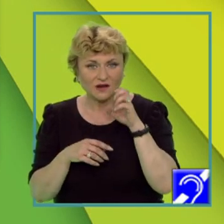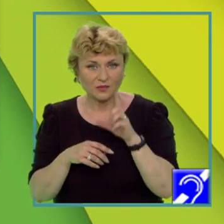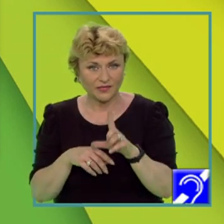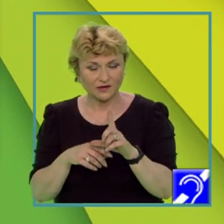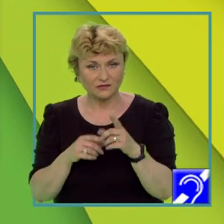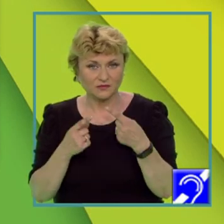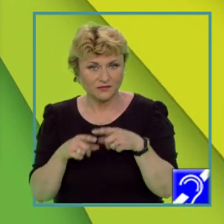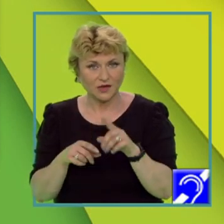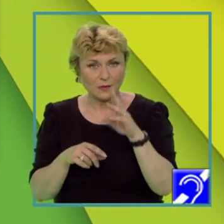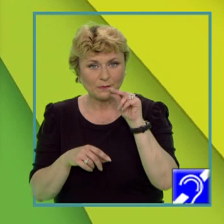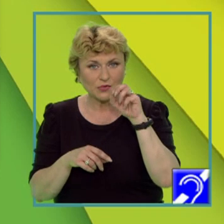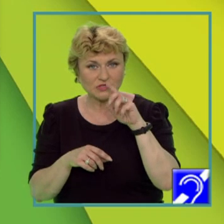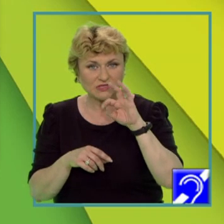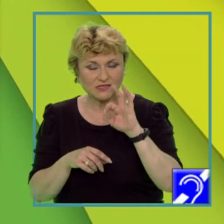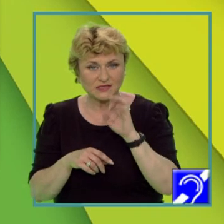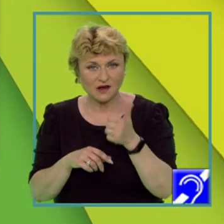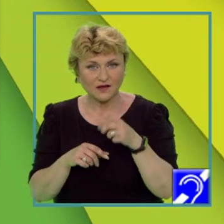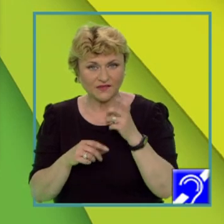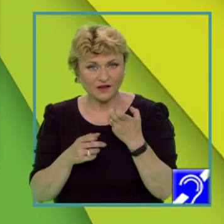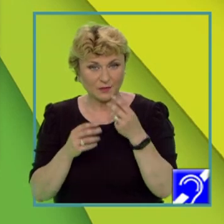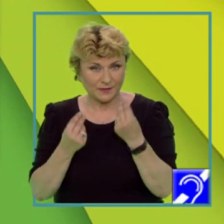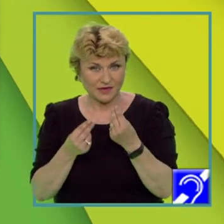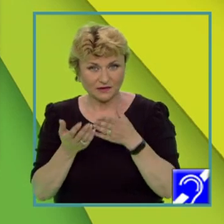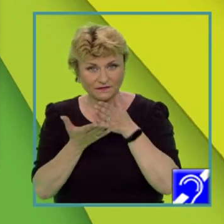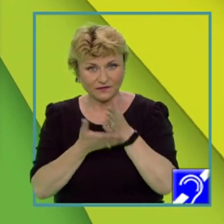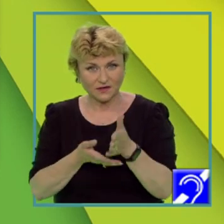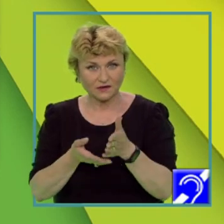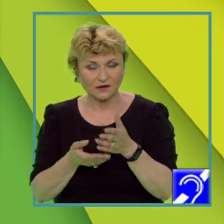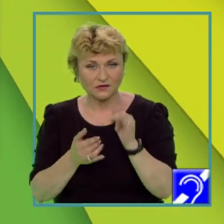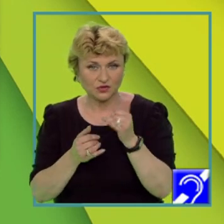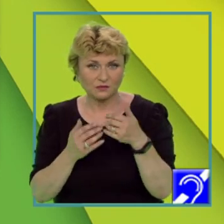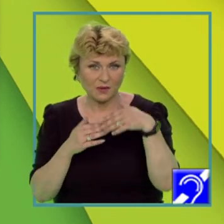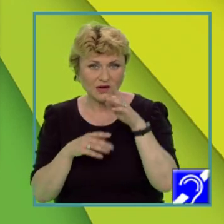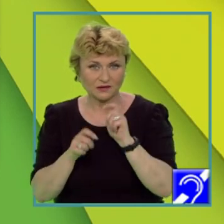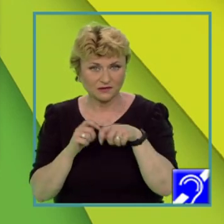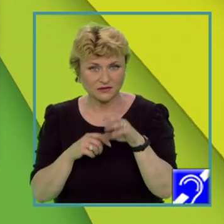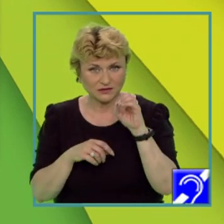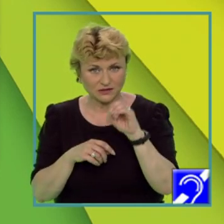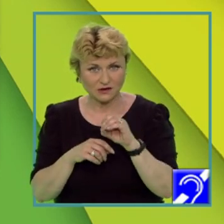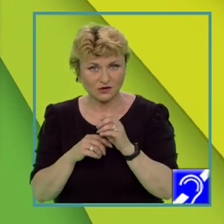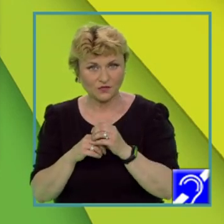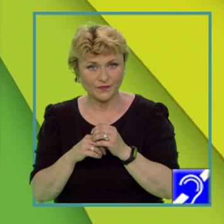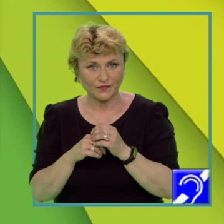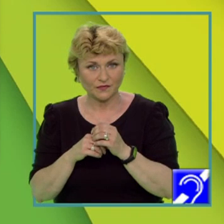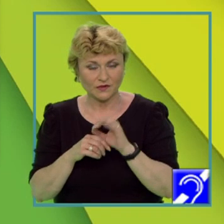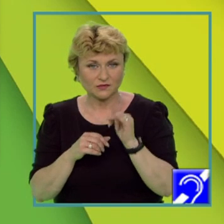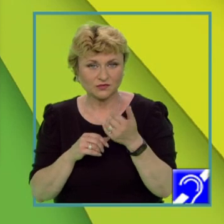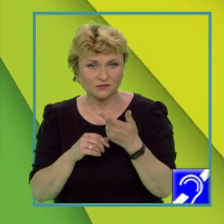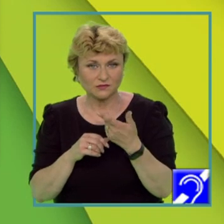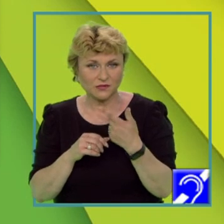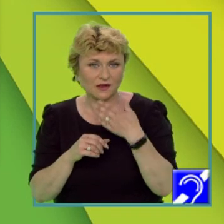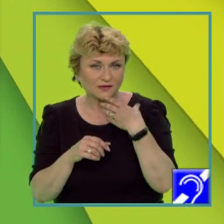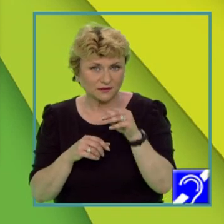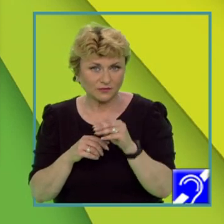condiția de bună definire x număr real x mai mare decât 0 și expresii numerice de același timp de